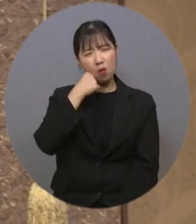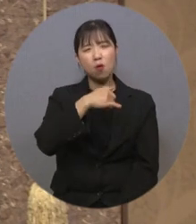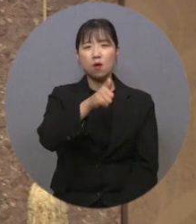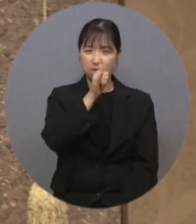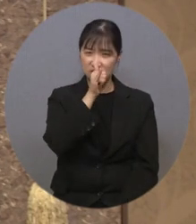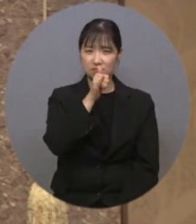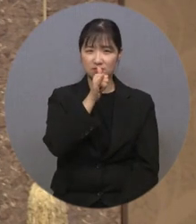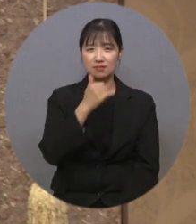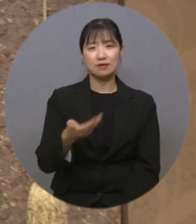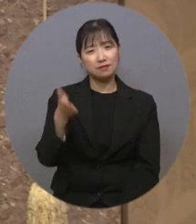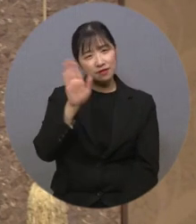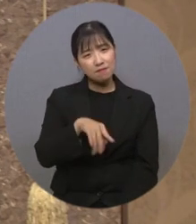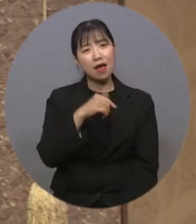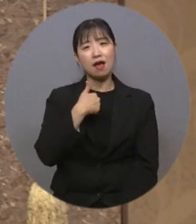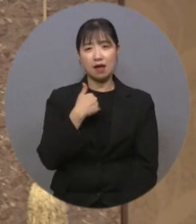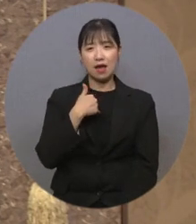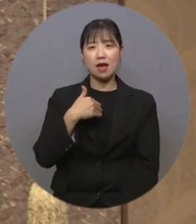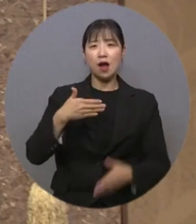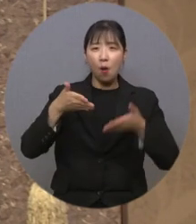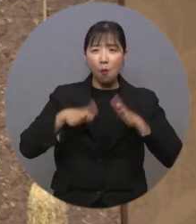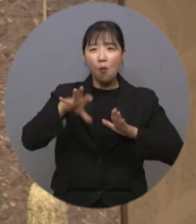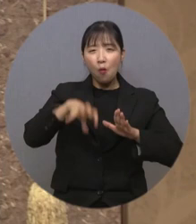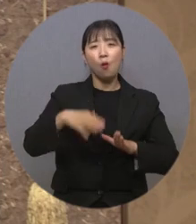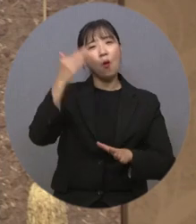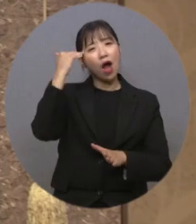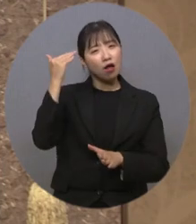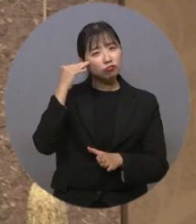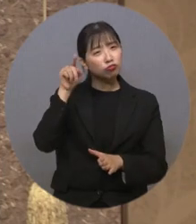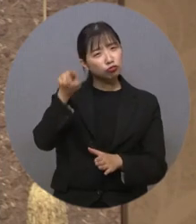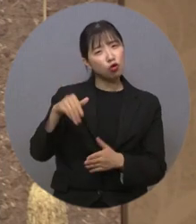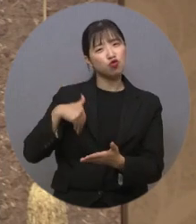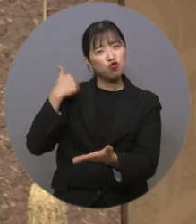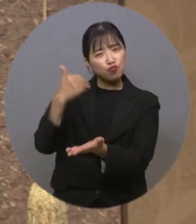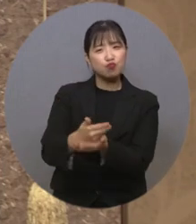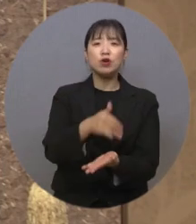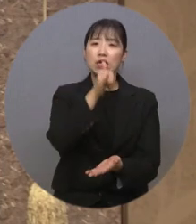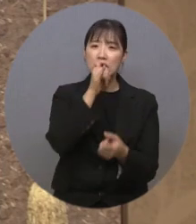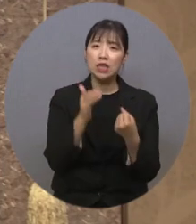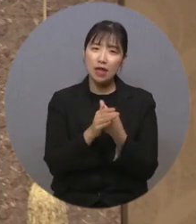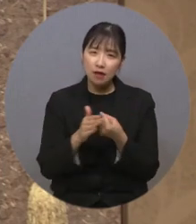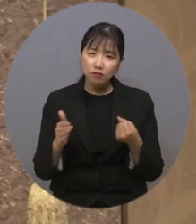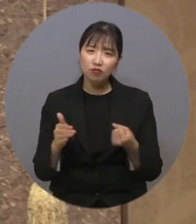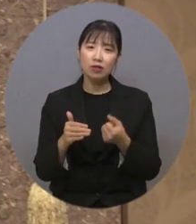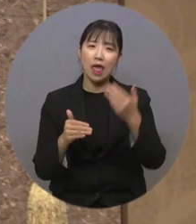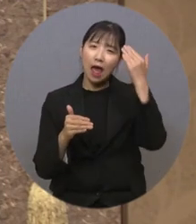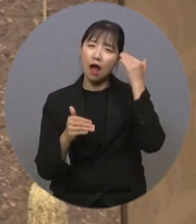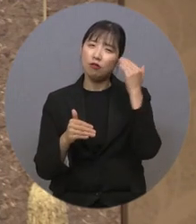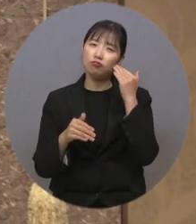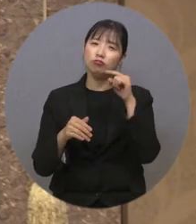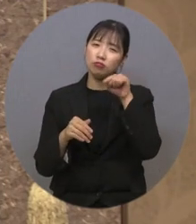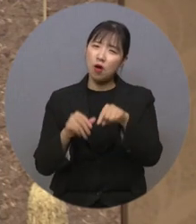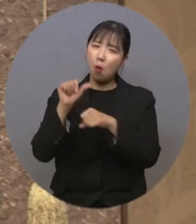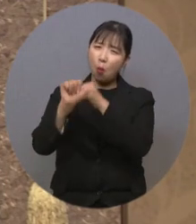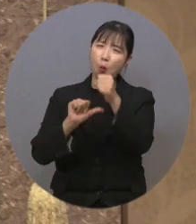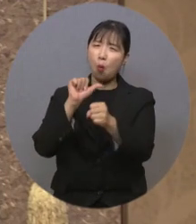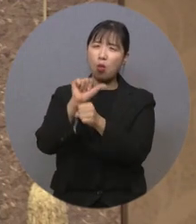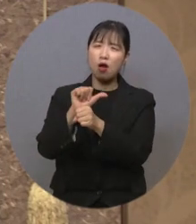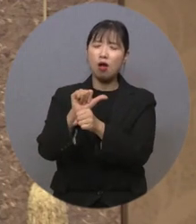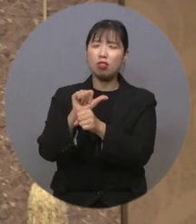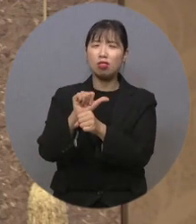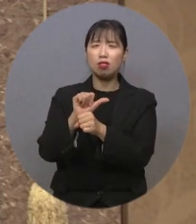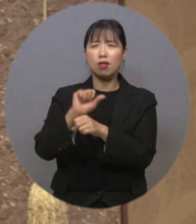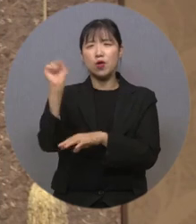점이 있지만 우리의 모국인 대한민국에는 이러한 것들이 풍족하니까 우리 한국에서는 5년만